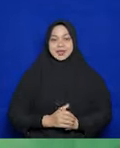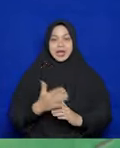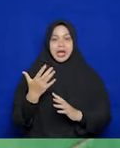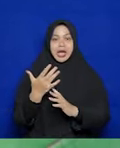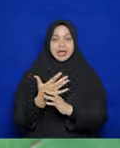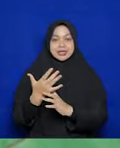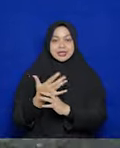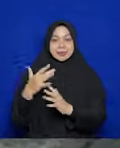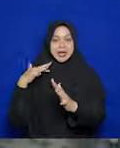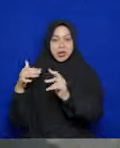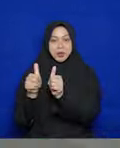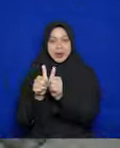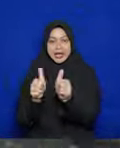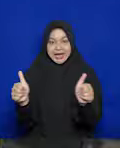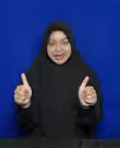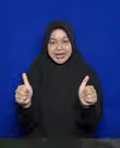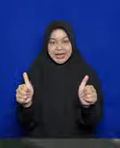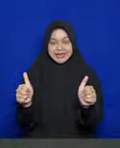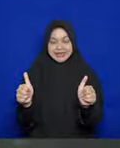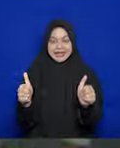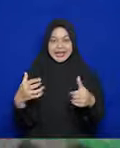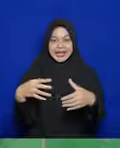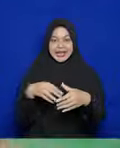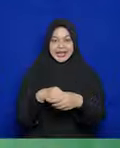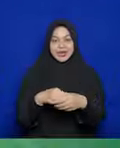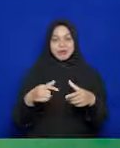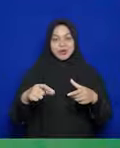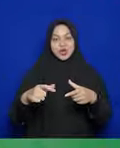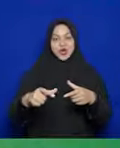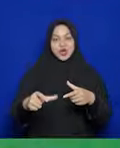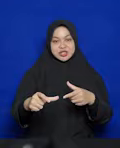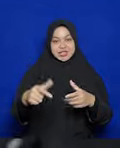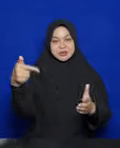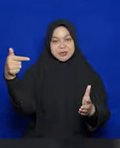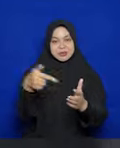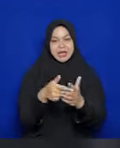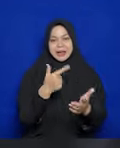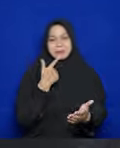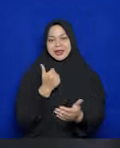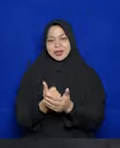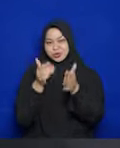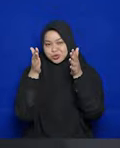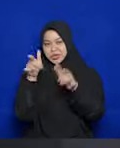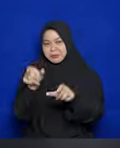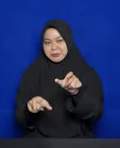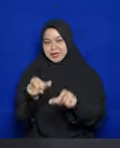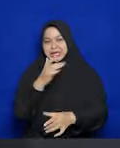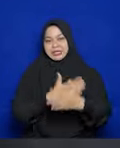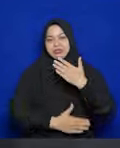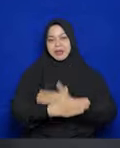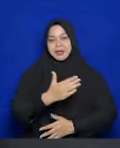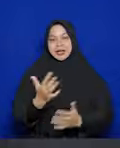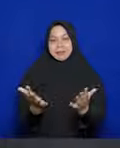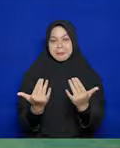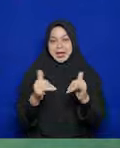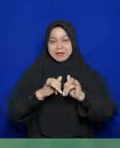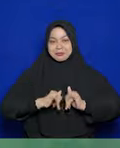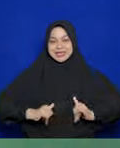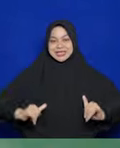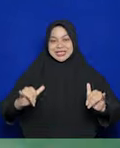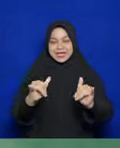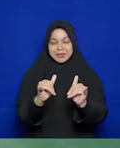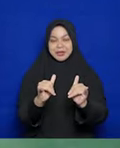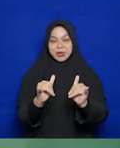aksesibilitas dan akomodasi yang layak dalam proses pemilihan sangat penting bagi pemilih di faabel